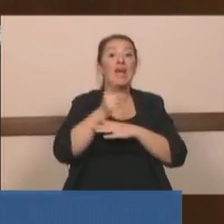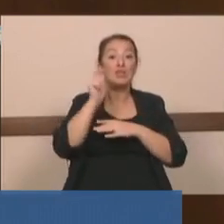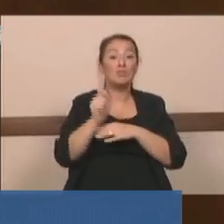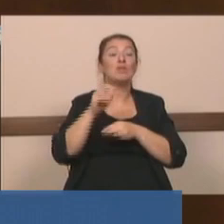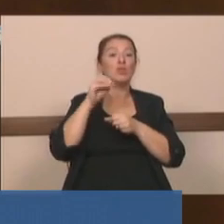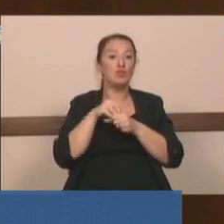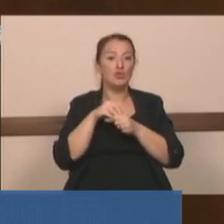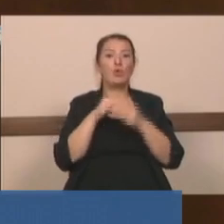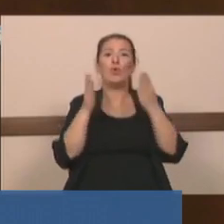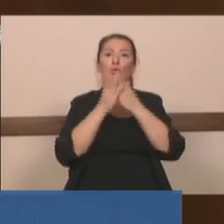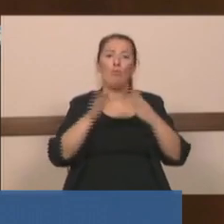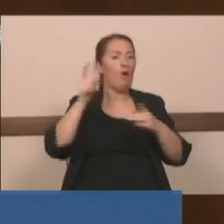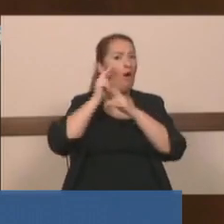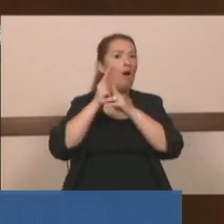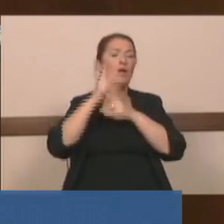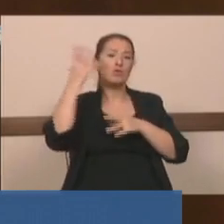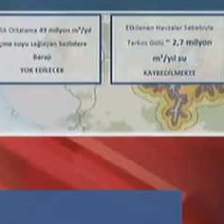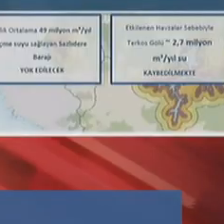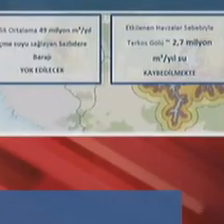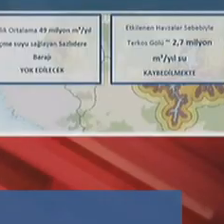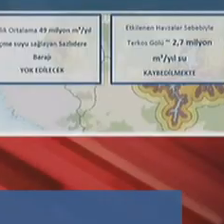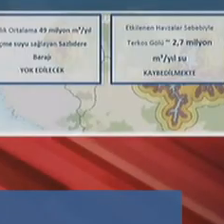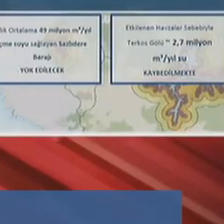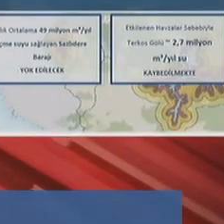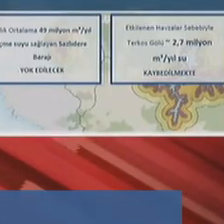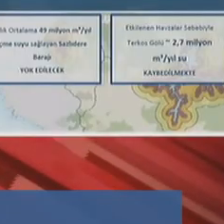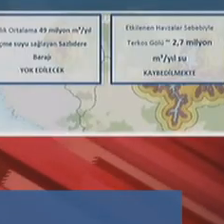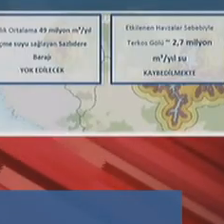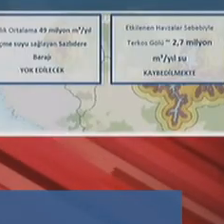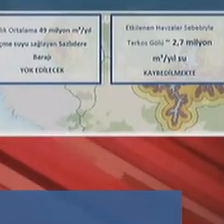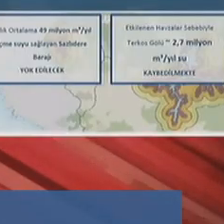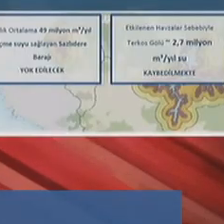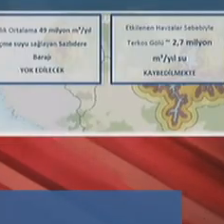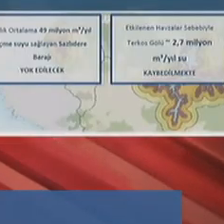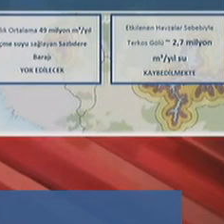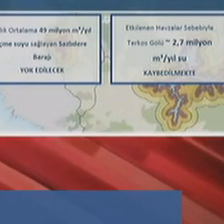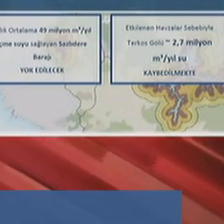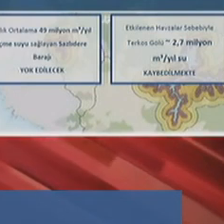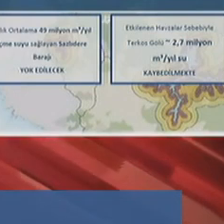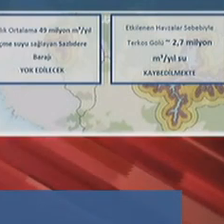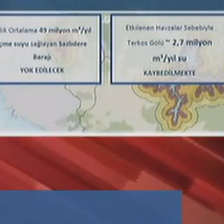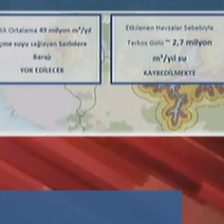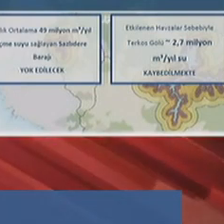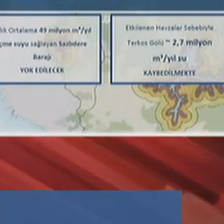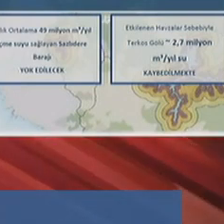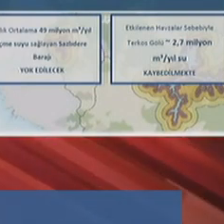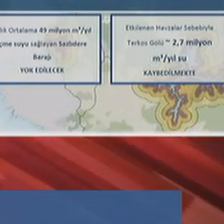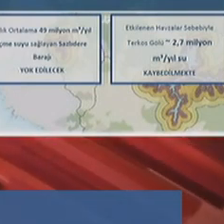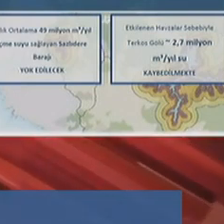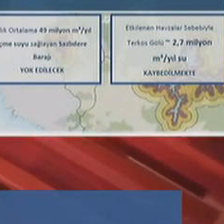büyük hayallerinizin olması gerekir. İstanbul şehrinin İstanbul şehrinin